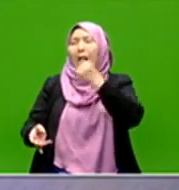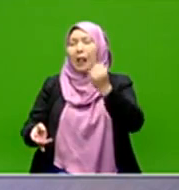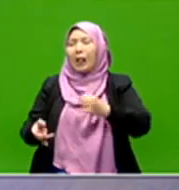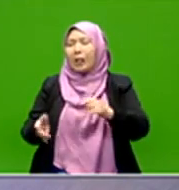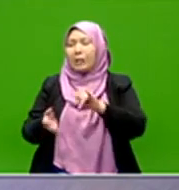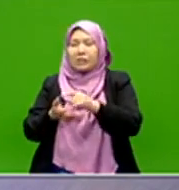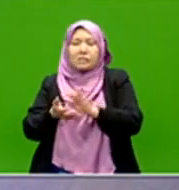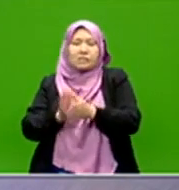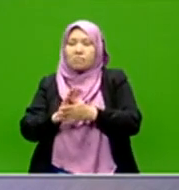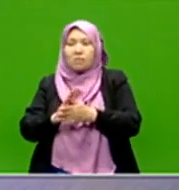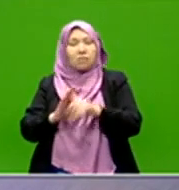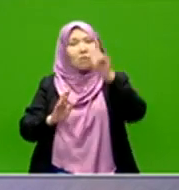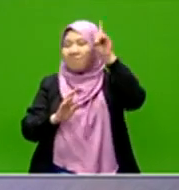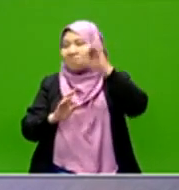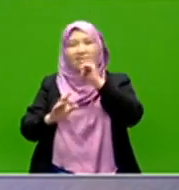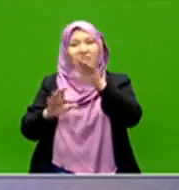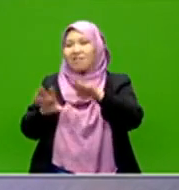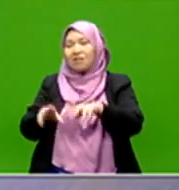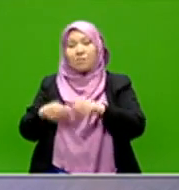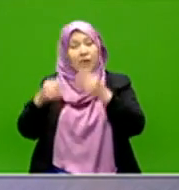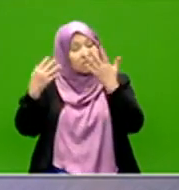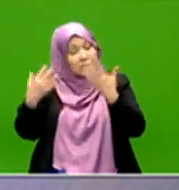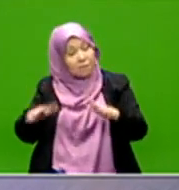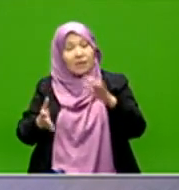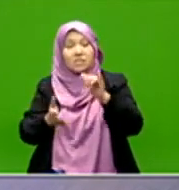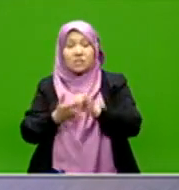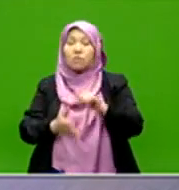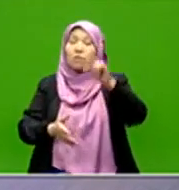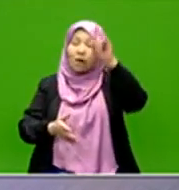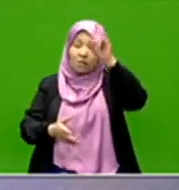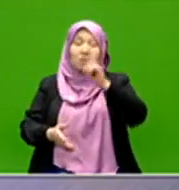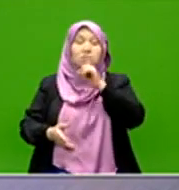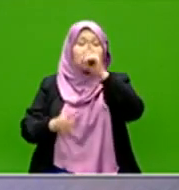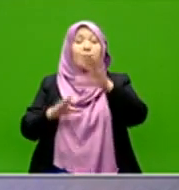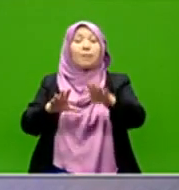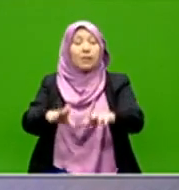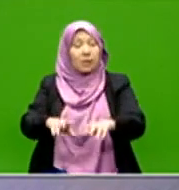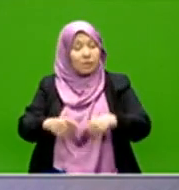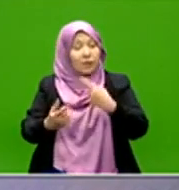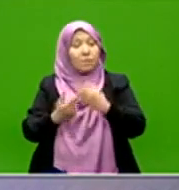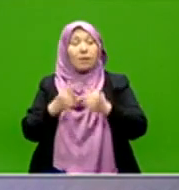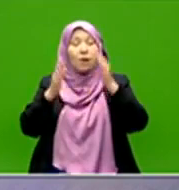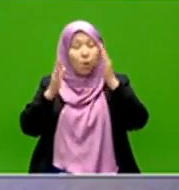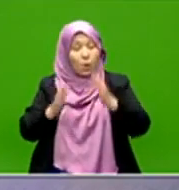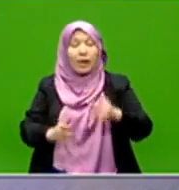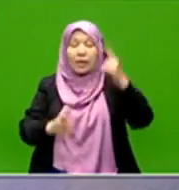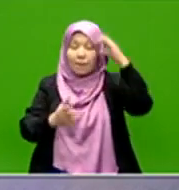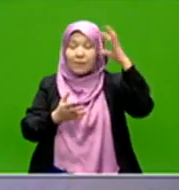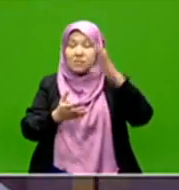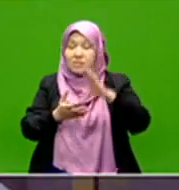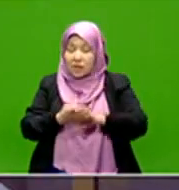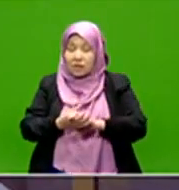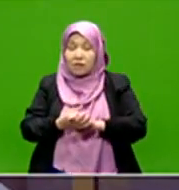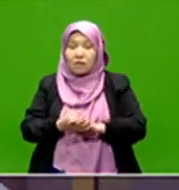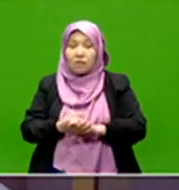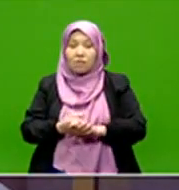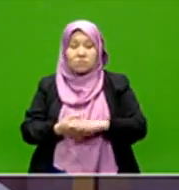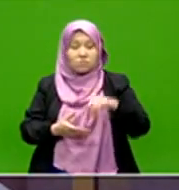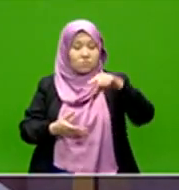ini, selepas itu sesungguhnya Allah hanya menerima daripada orang bertakwa, kata Habil kan? Ya. Qabil tak